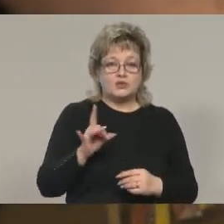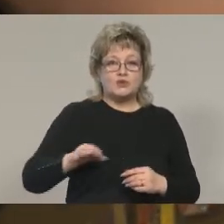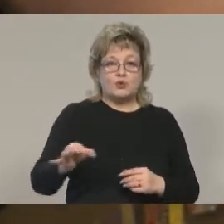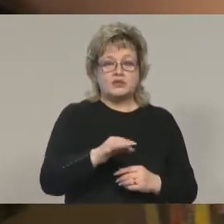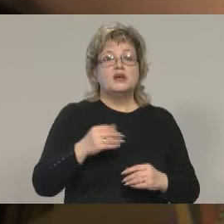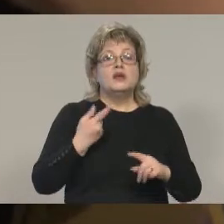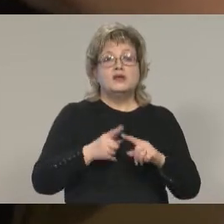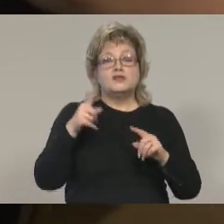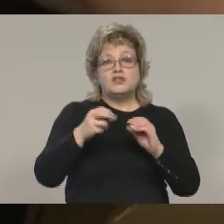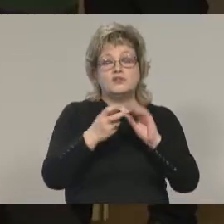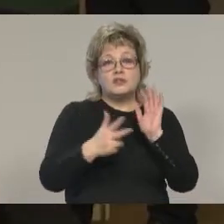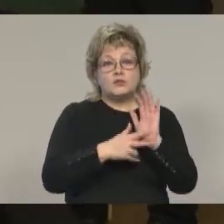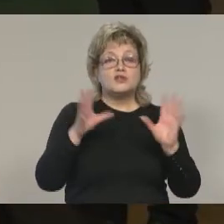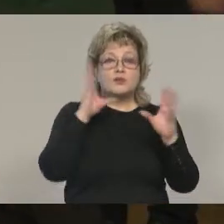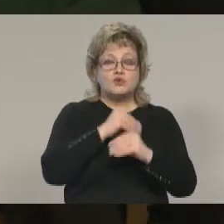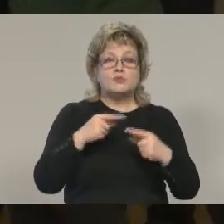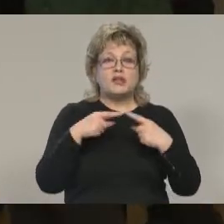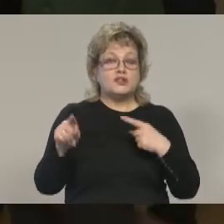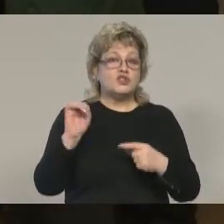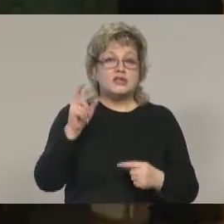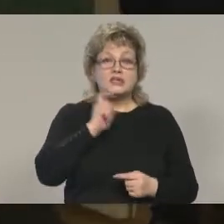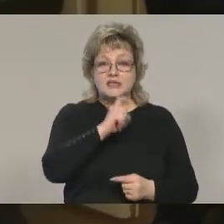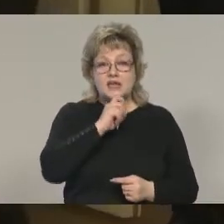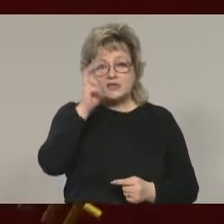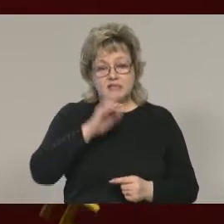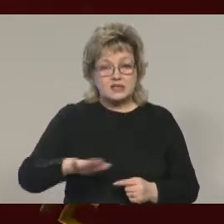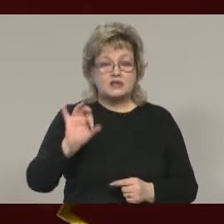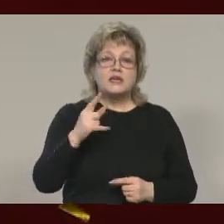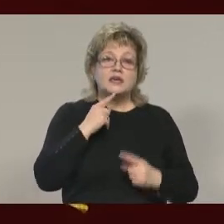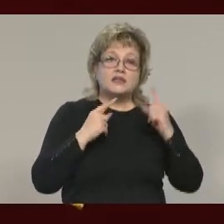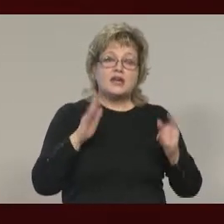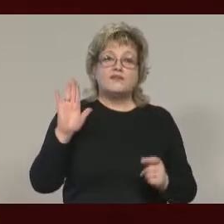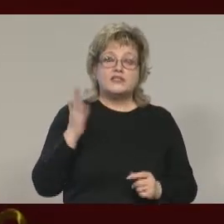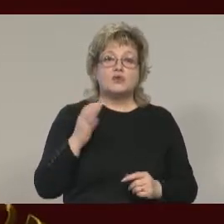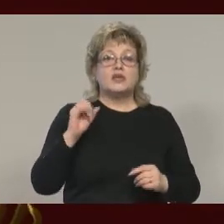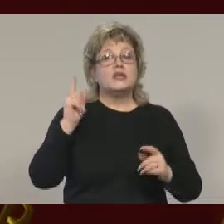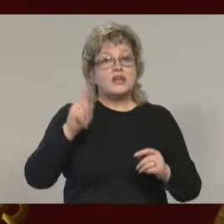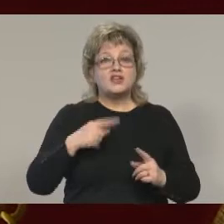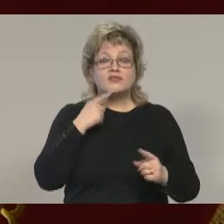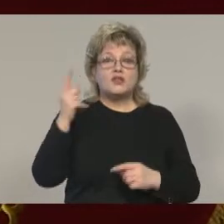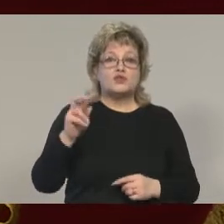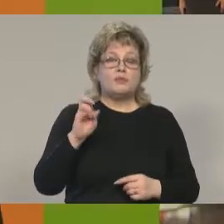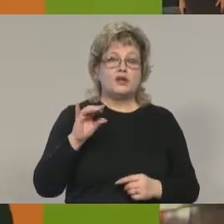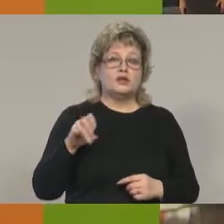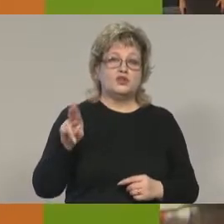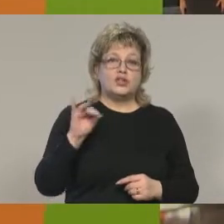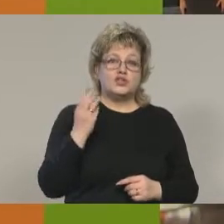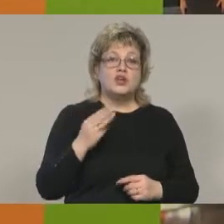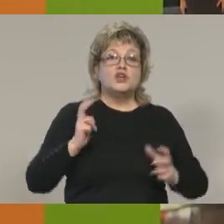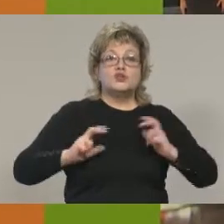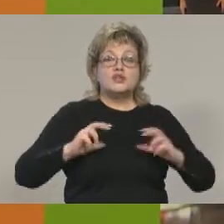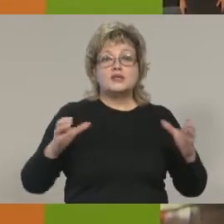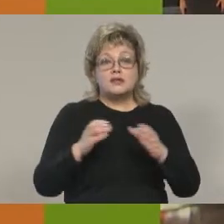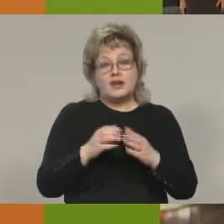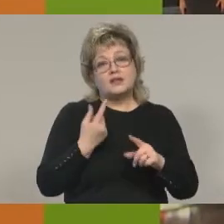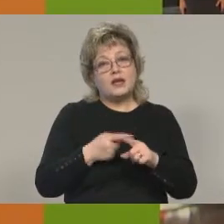в 2018-м успели отличиться и на севере страны, и на Дальнем Востоке, и даже в далекой Бангладеш. Студенческий отряд, на самом